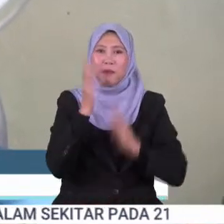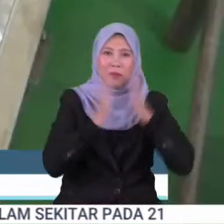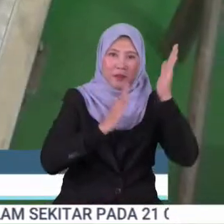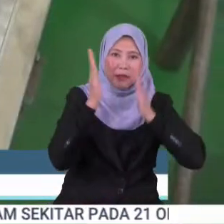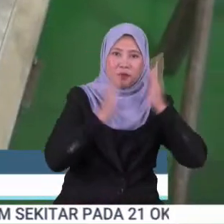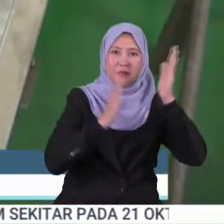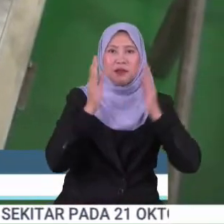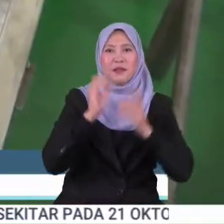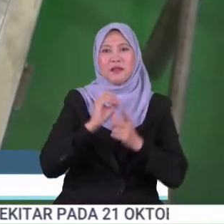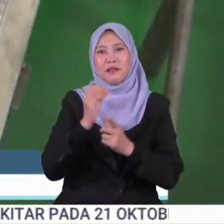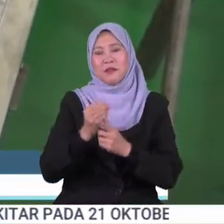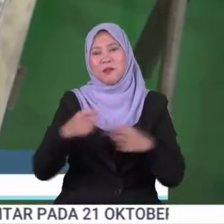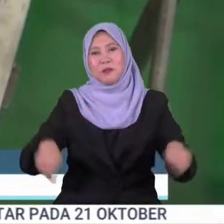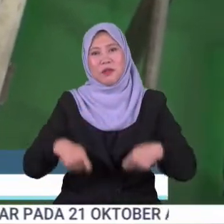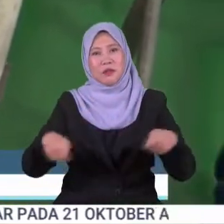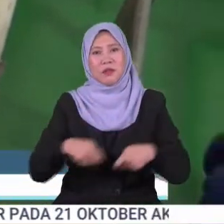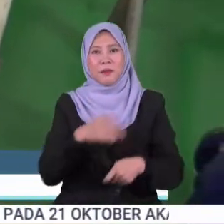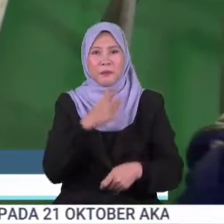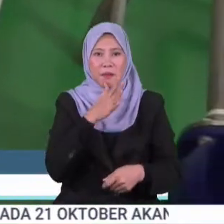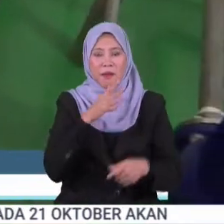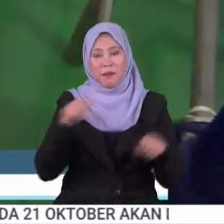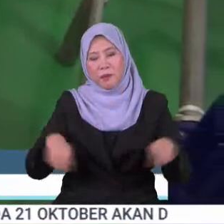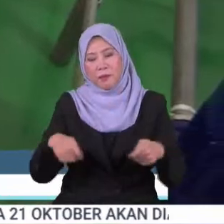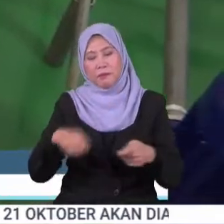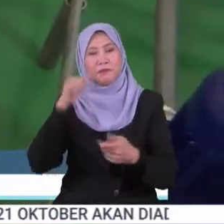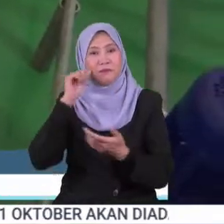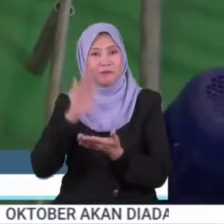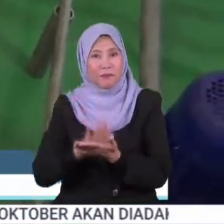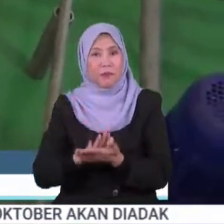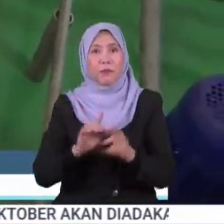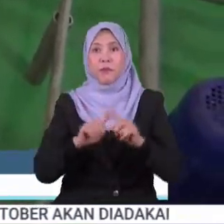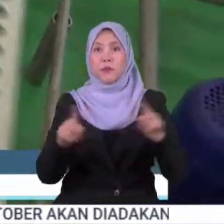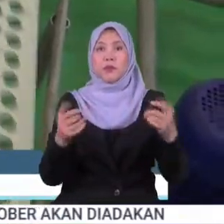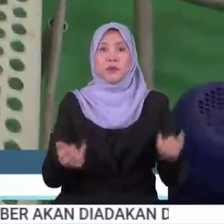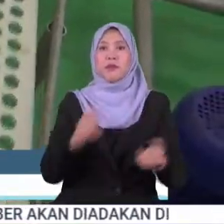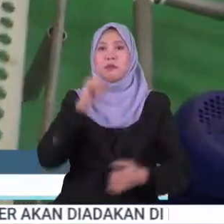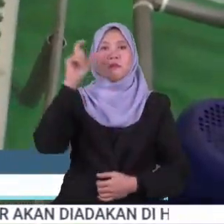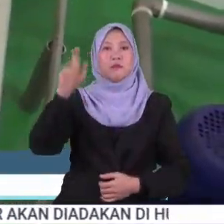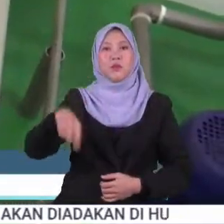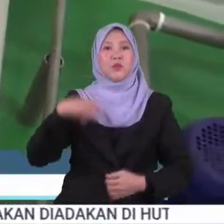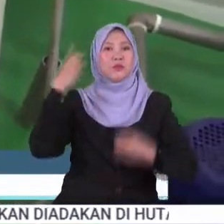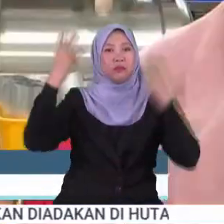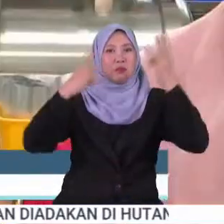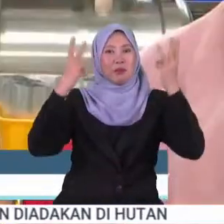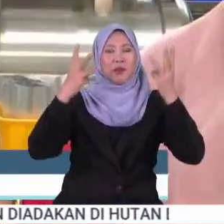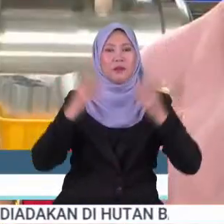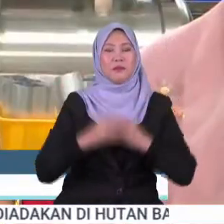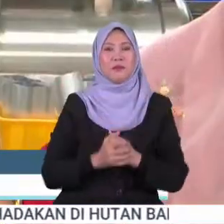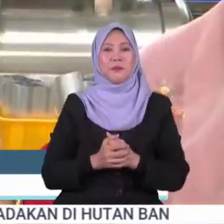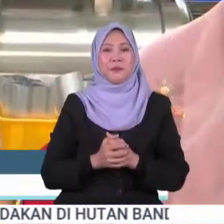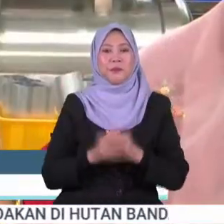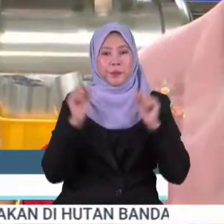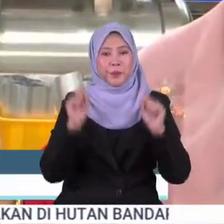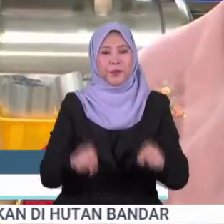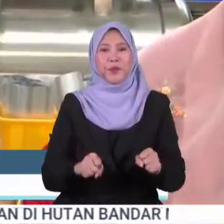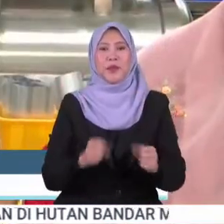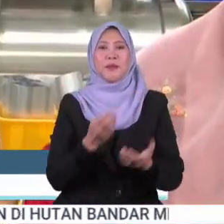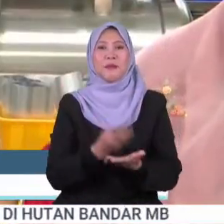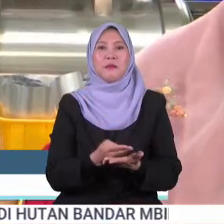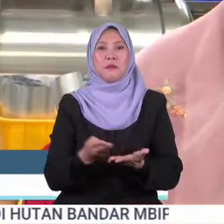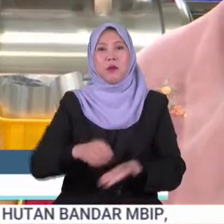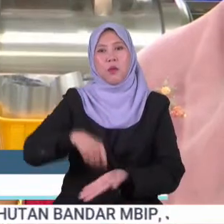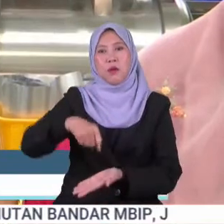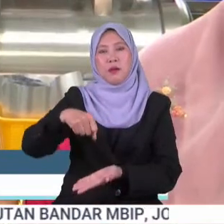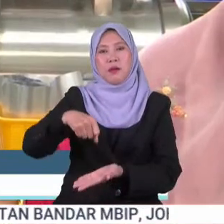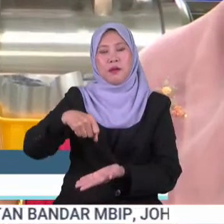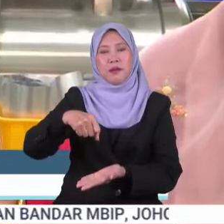ataupun masakan ibu, isteri ke. Sekarang ni kita dah tak perlu nak risau, kita hanya boleh retort je lah